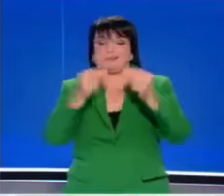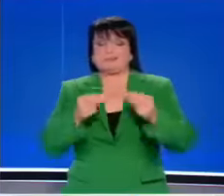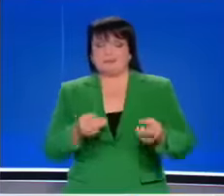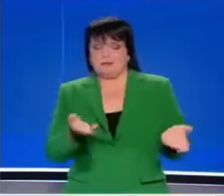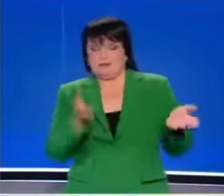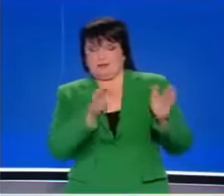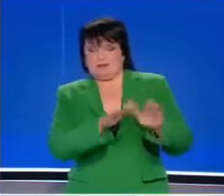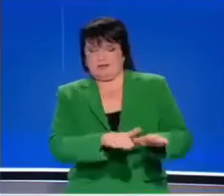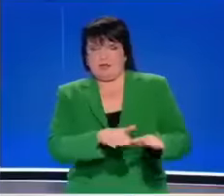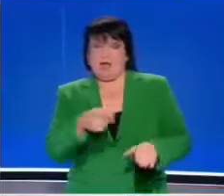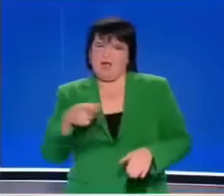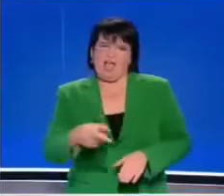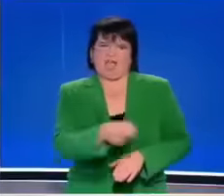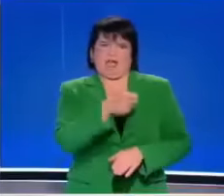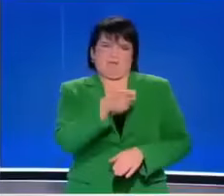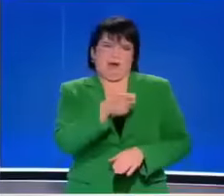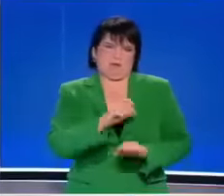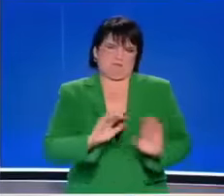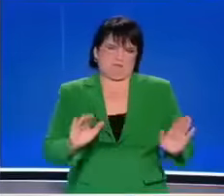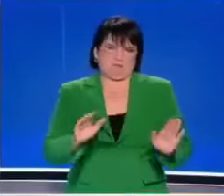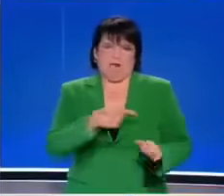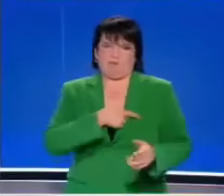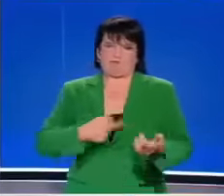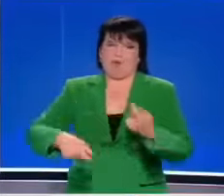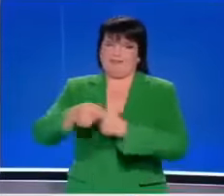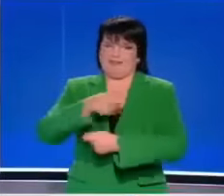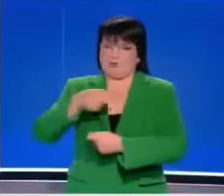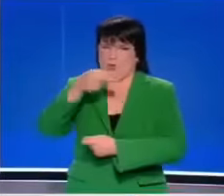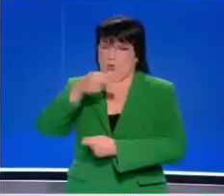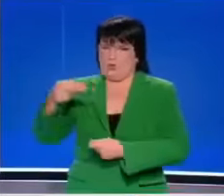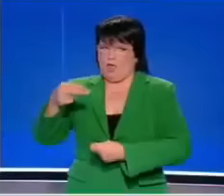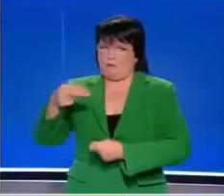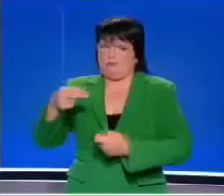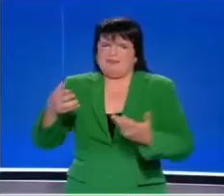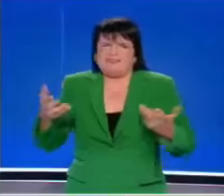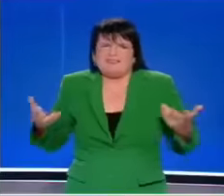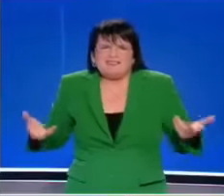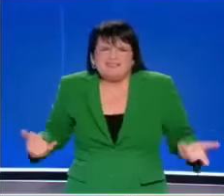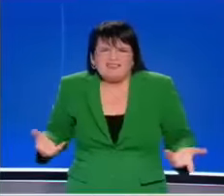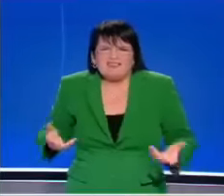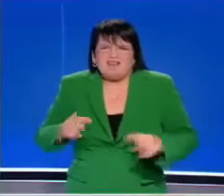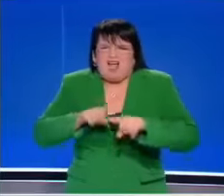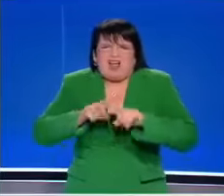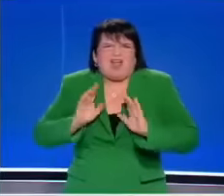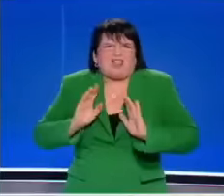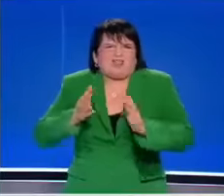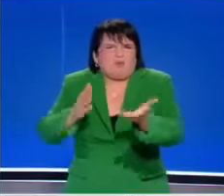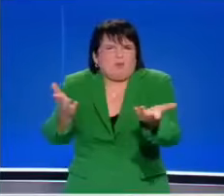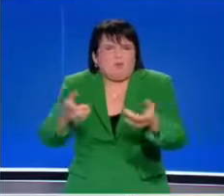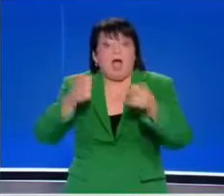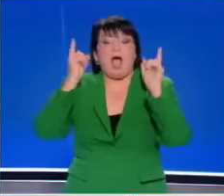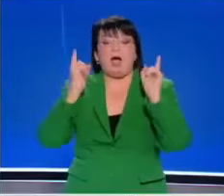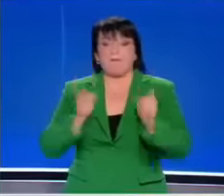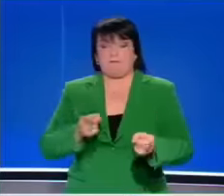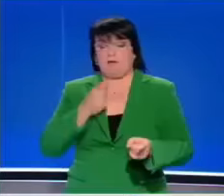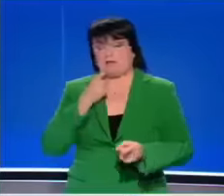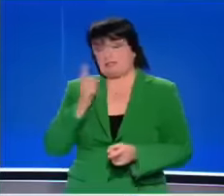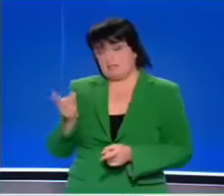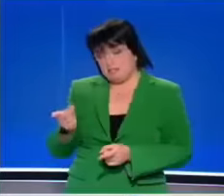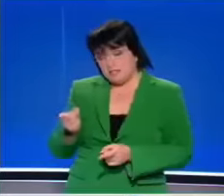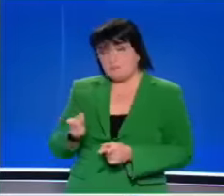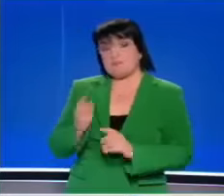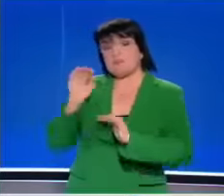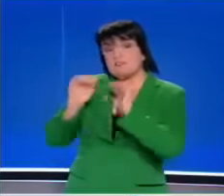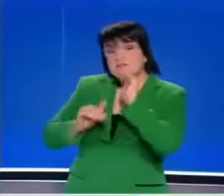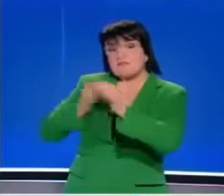χία μιας σκηνής εγκλήματος είναι επιχειρησιακό ζήτημα πού έχουμε καταλήξει πλέον κ λέει ότι όλες οι αποφάσεις ελήφθησαν στις